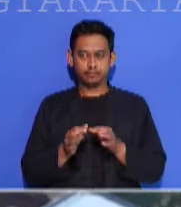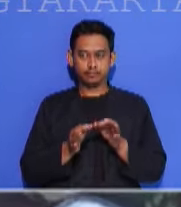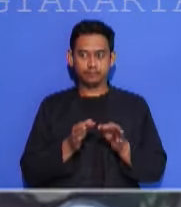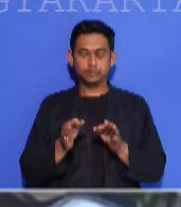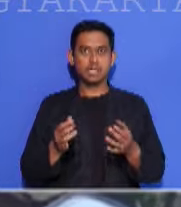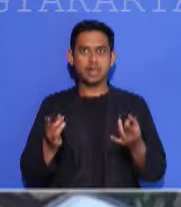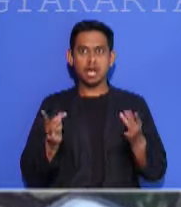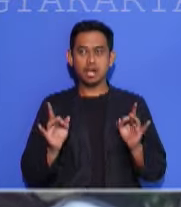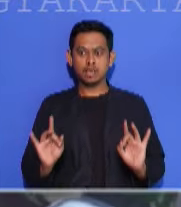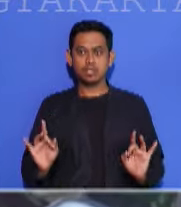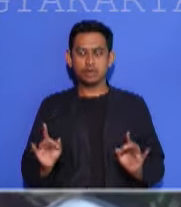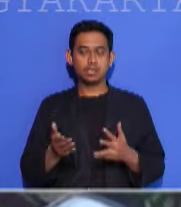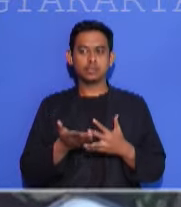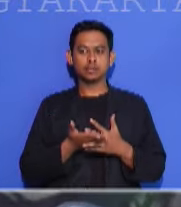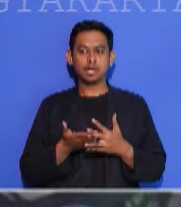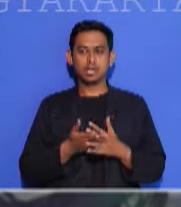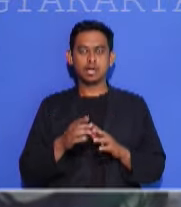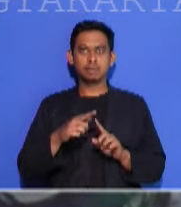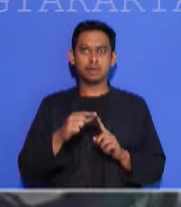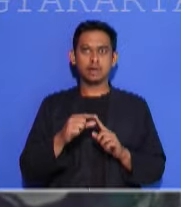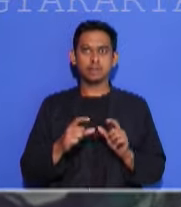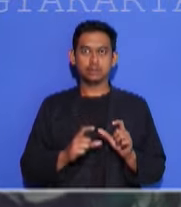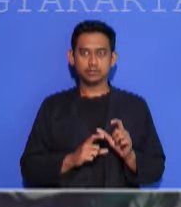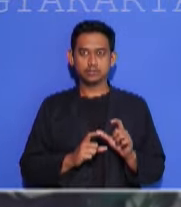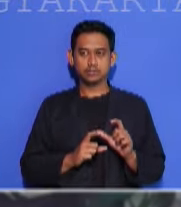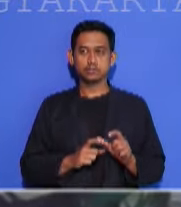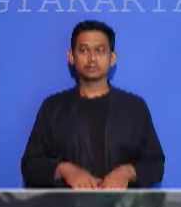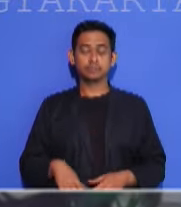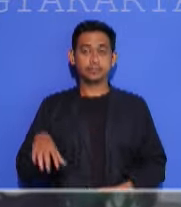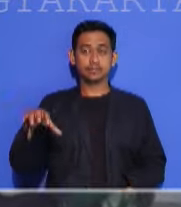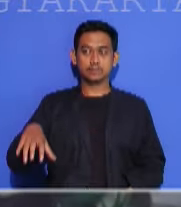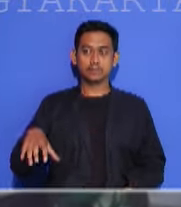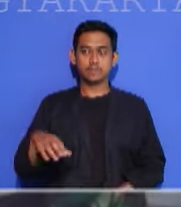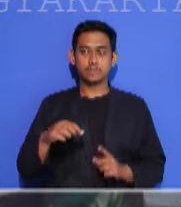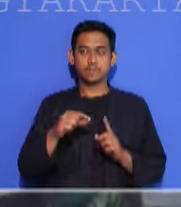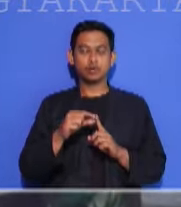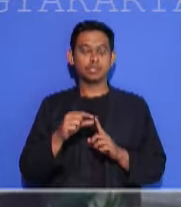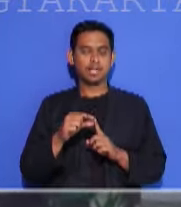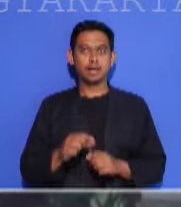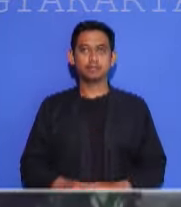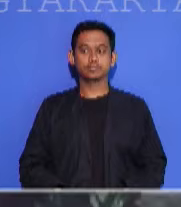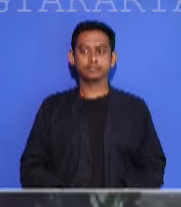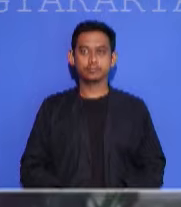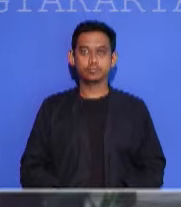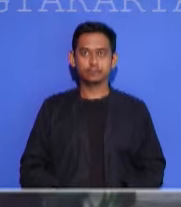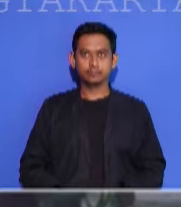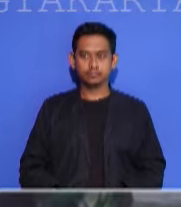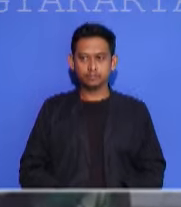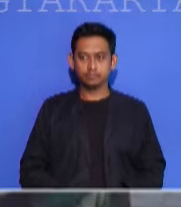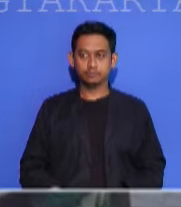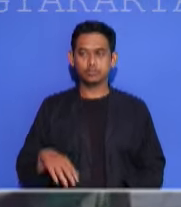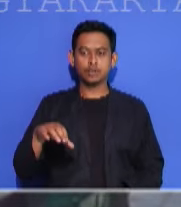adalah TPS di Suryo Putran, maka kemudian TPS 6 ini menjadi salah